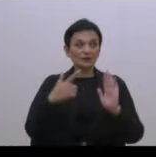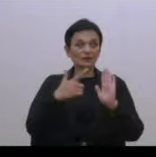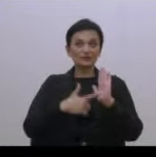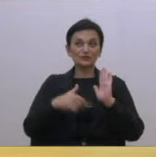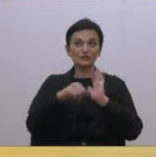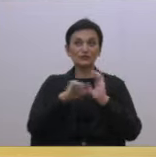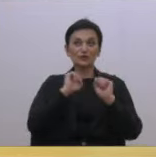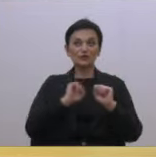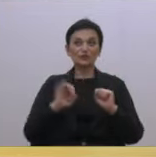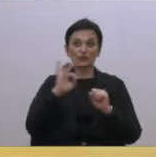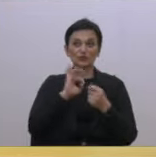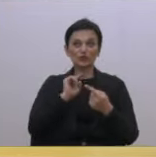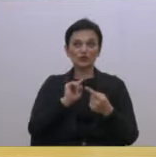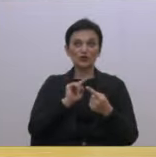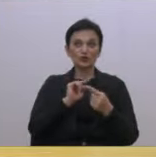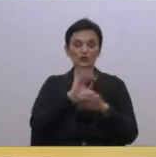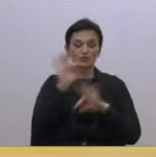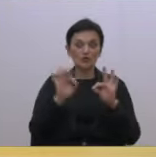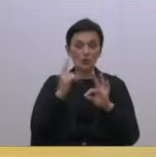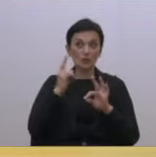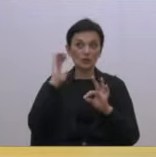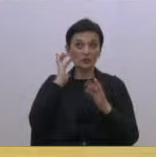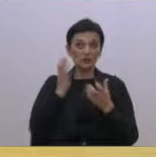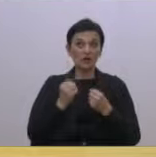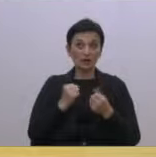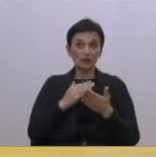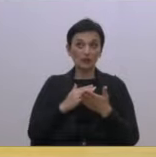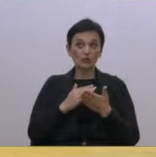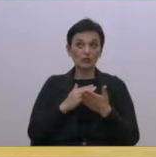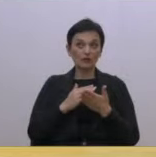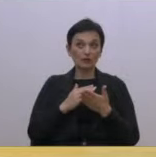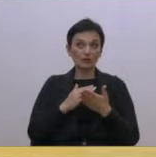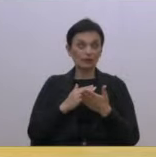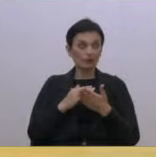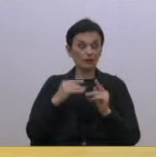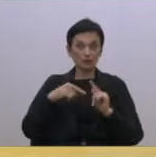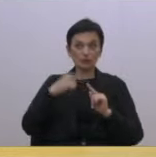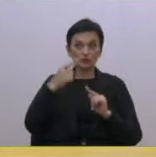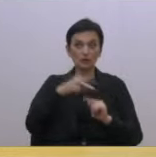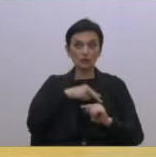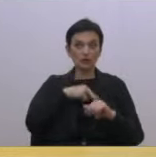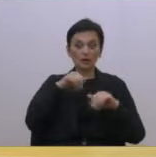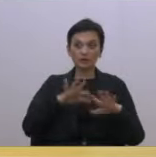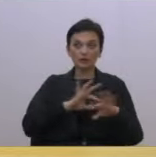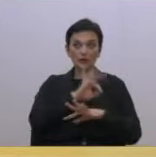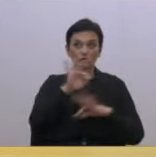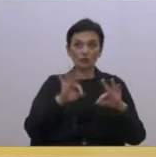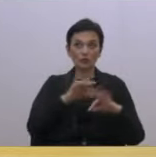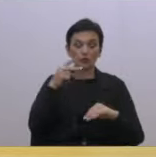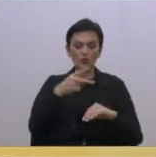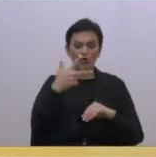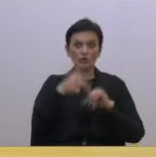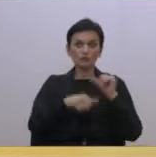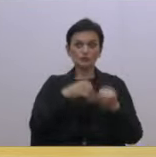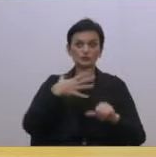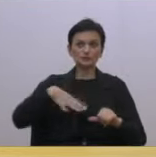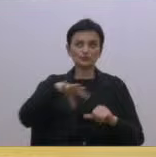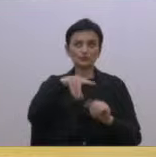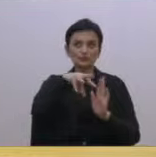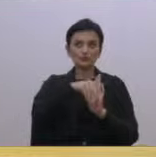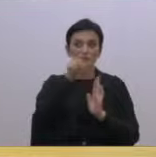Samozat, Texotim Ohren, Ulcina Amdegi, Project Pirulimus Mint, Shendegi Parliament, Stadgilim's Project, or its Sosda Samson, Sakatoshi,